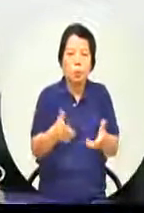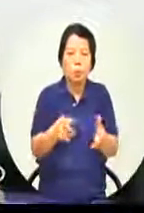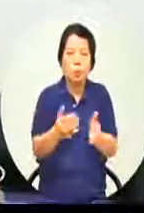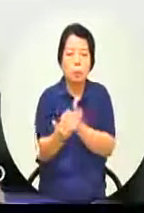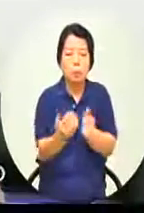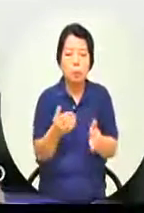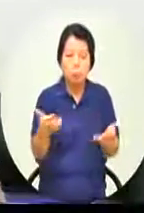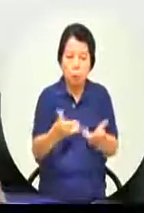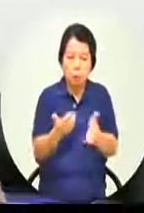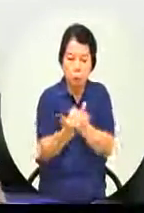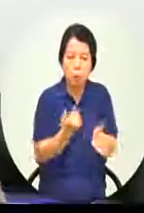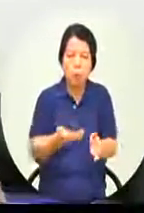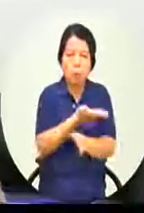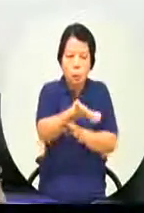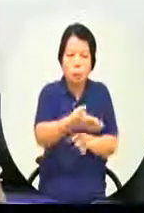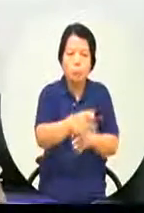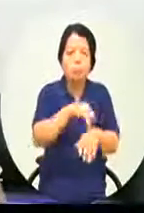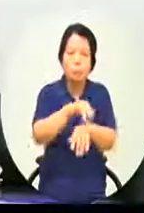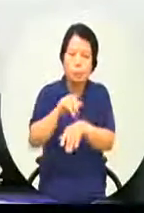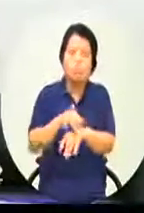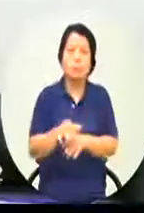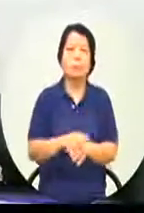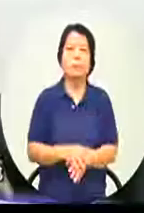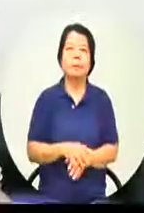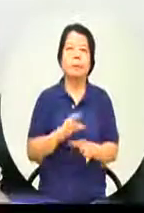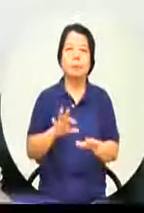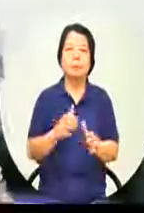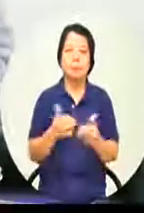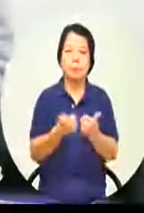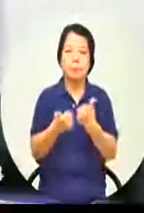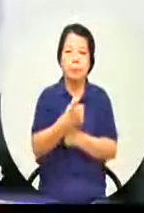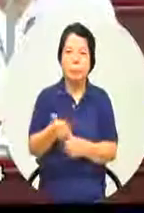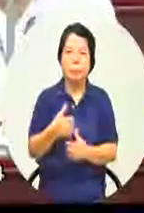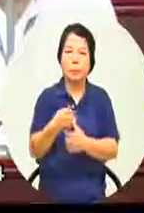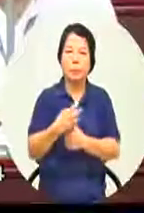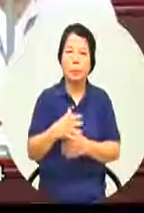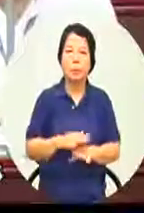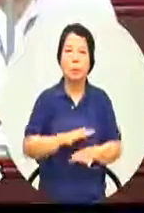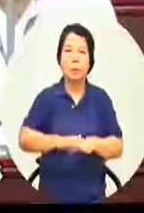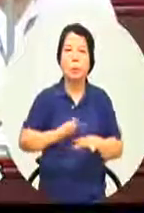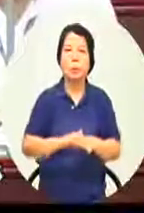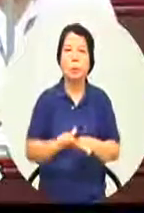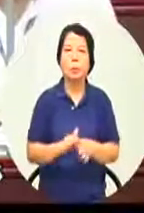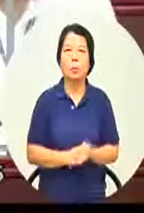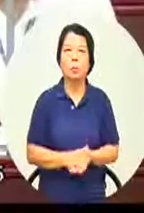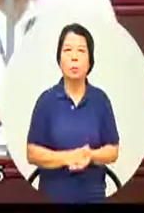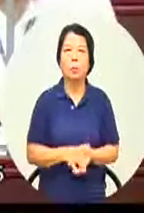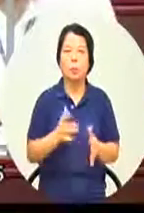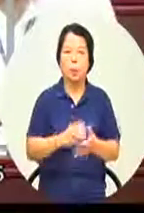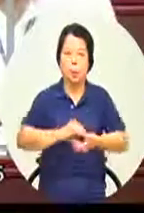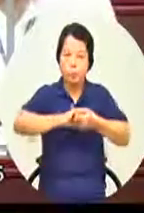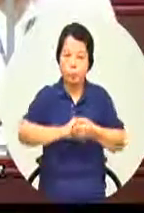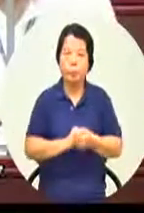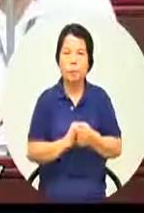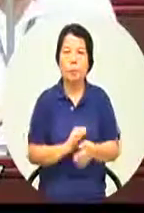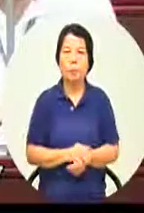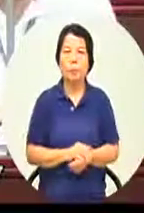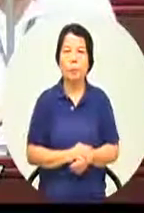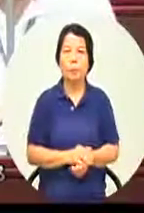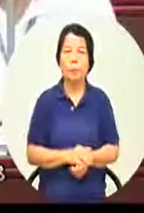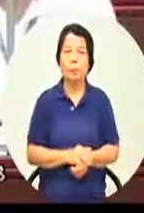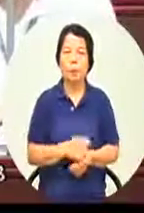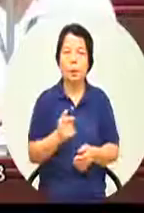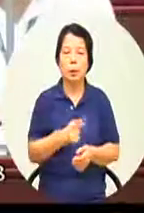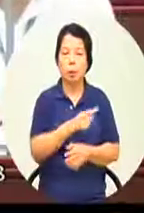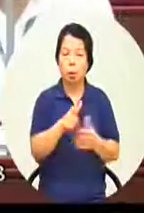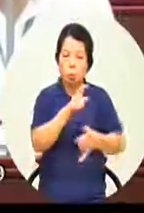到时候整个交通的负担哦。 是，谢谢刚才议员的提醒。我们会将我们已经确认的，或是已经定